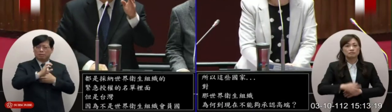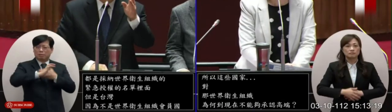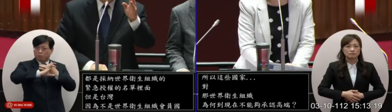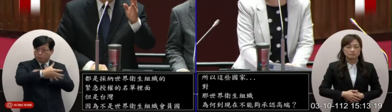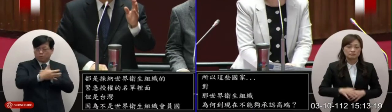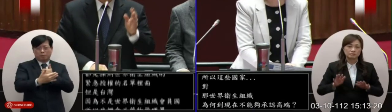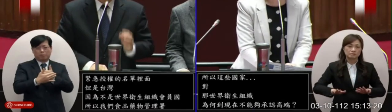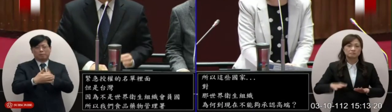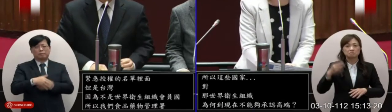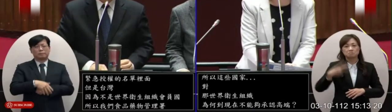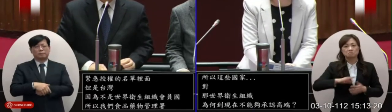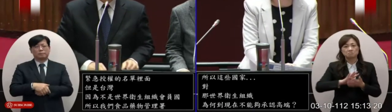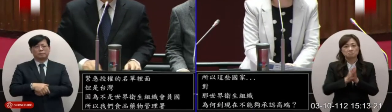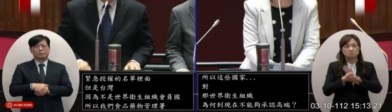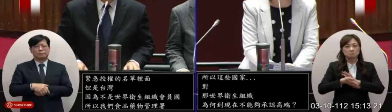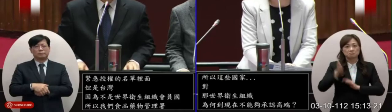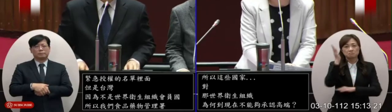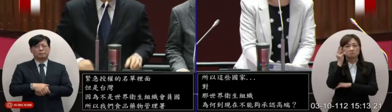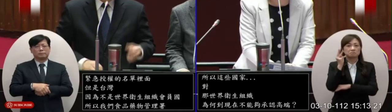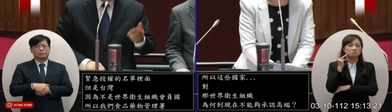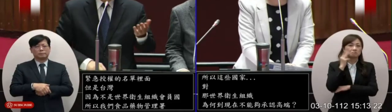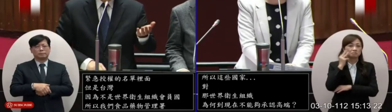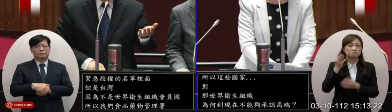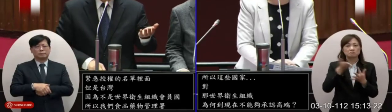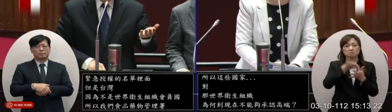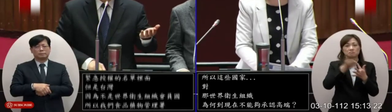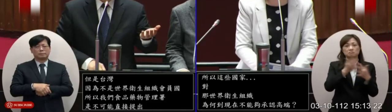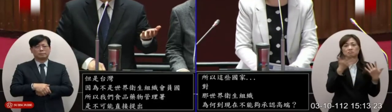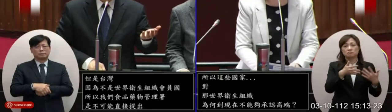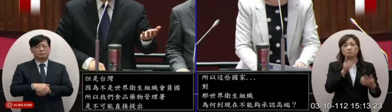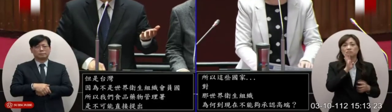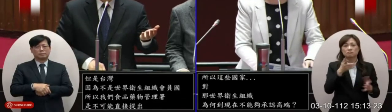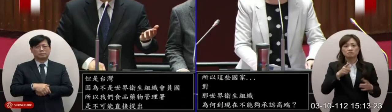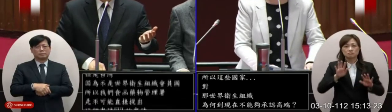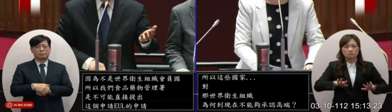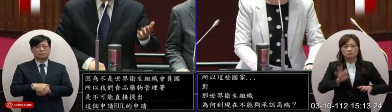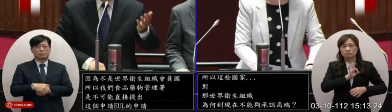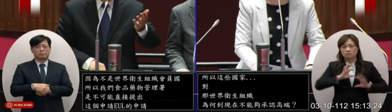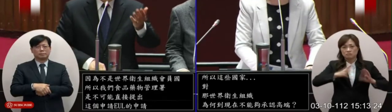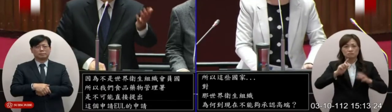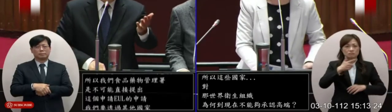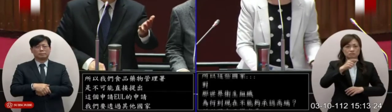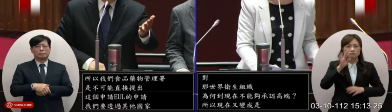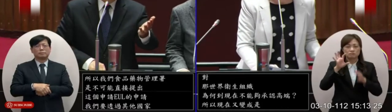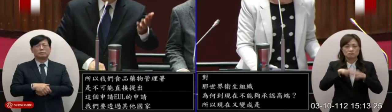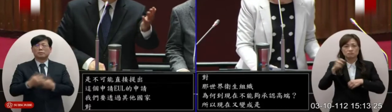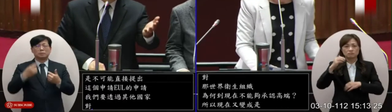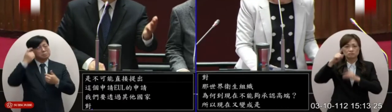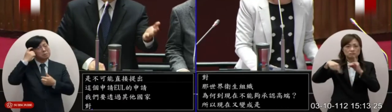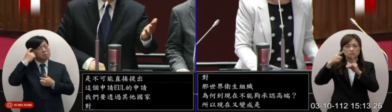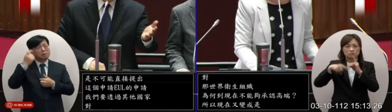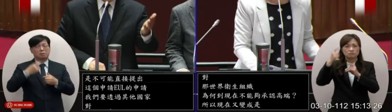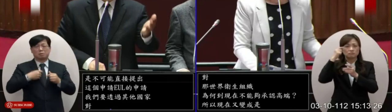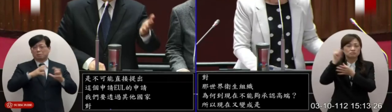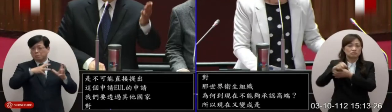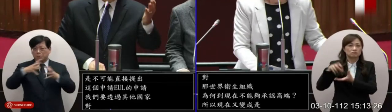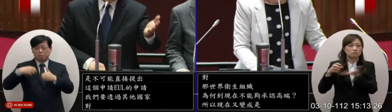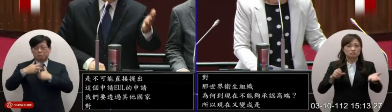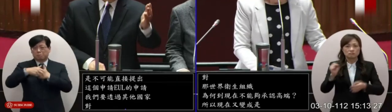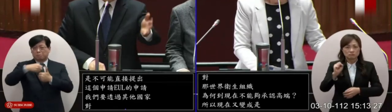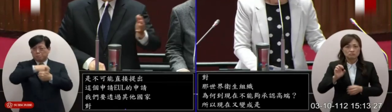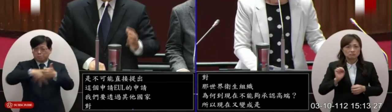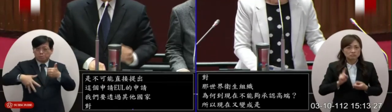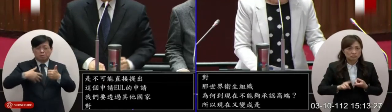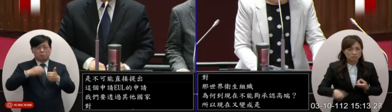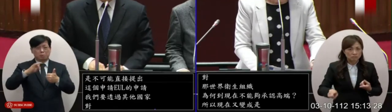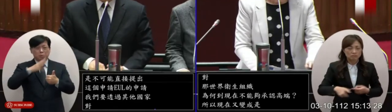家， 现在又变成是政治问题了。所以因为我们不是会员国，所以高端没有办法取得。 你想想看，世界卫生组织为什么会把高